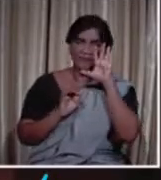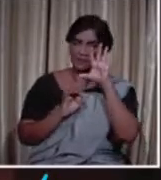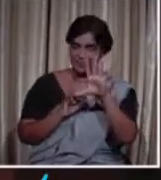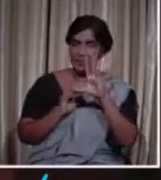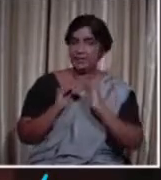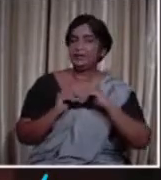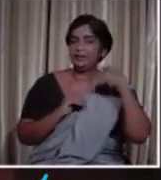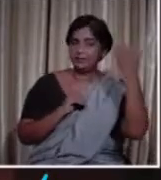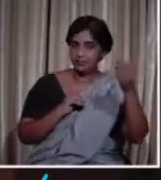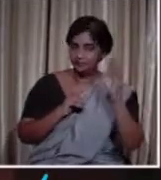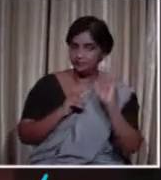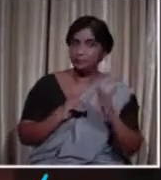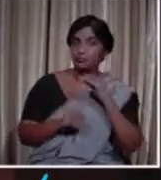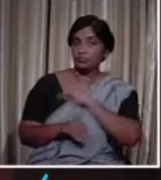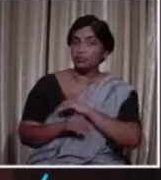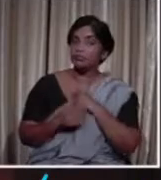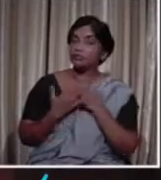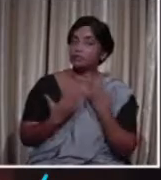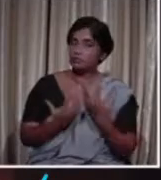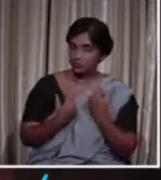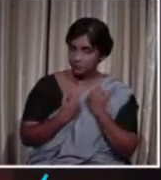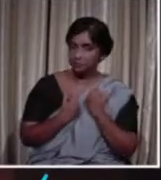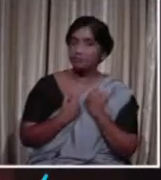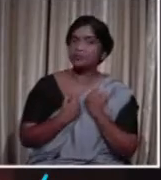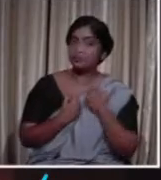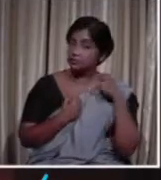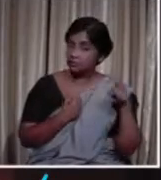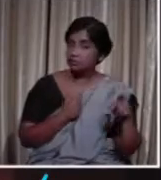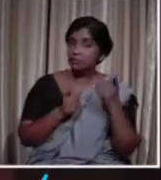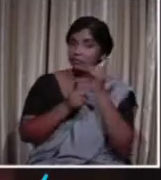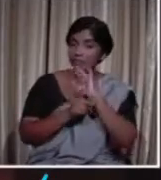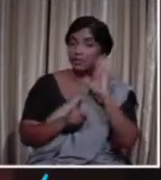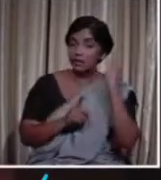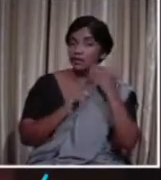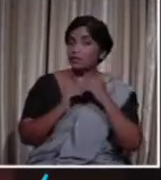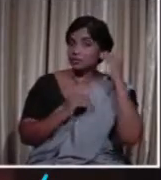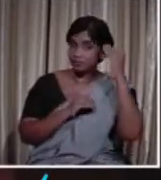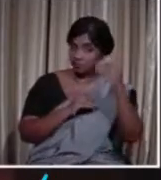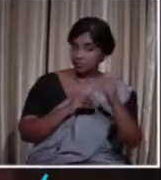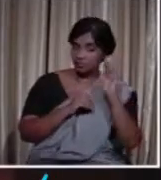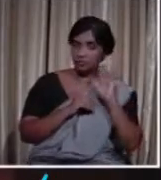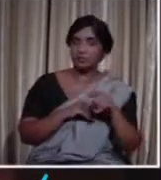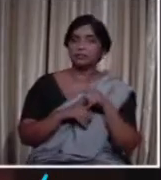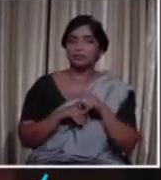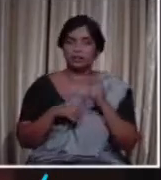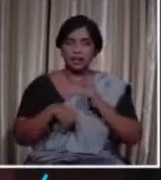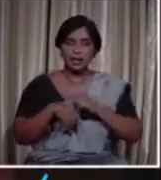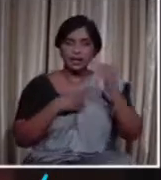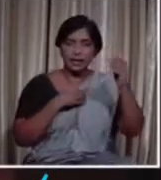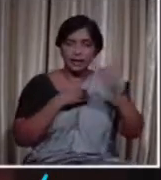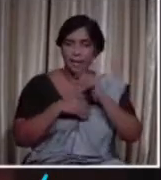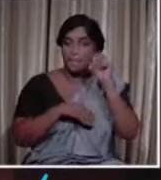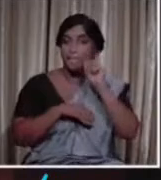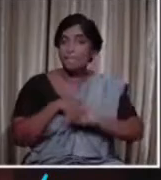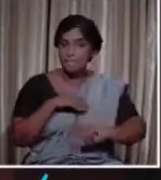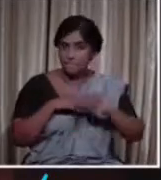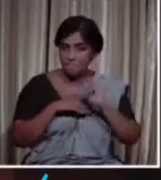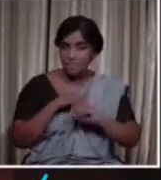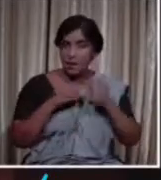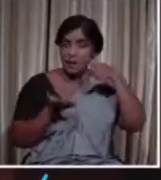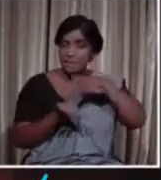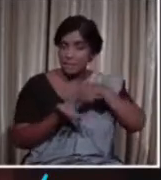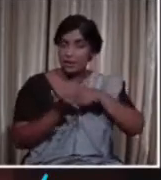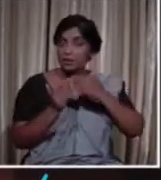පන්නලා ආදායම ලබා ගන්න ඒකට විශේෂයෙන්ම ඉදිරි කාලය තුල කෙටි කාලීන සැලැස්මක් මධ්‍ය දීර්ඝ